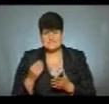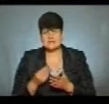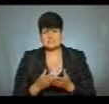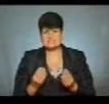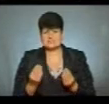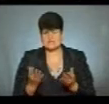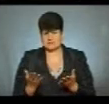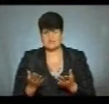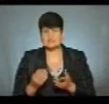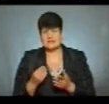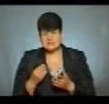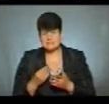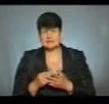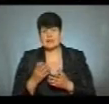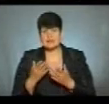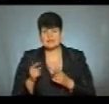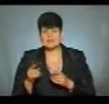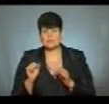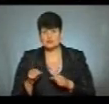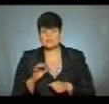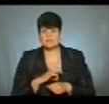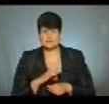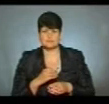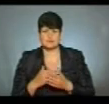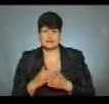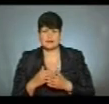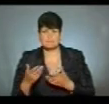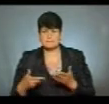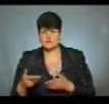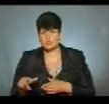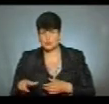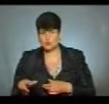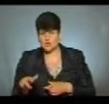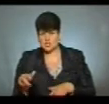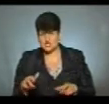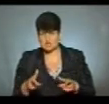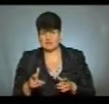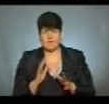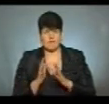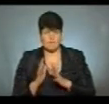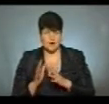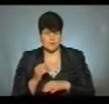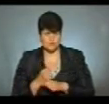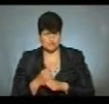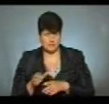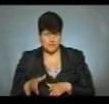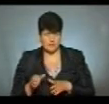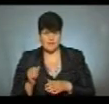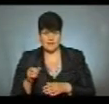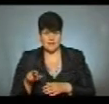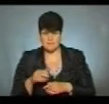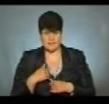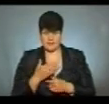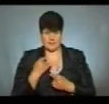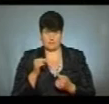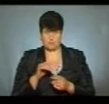її можна, вона цінна взагалі-то, але її можна використати, скажімо, десь на пішохідну доріжку, десь в парку зробити якусь алейку. Ми не мали нічого